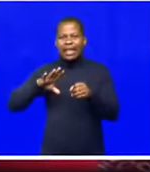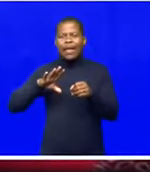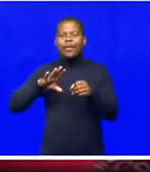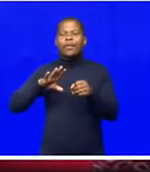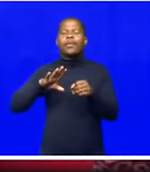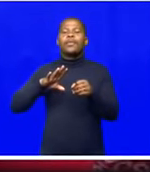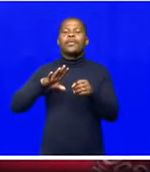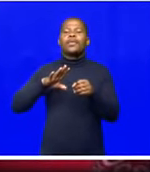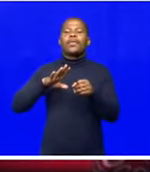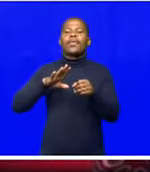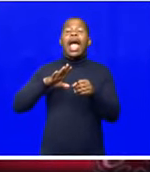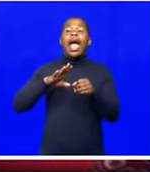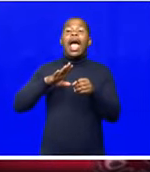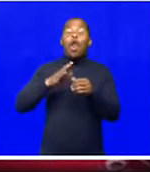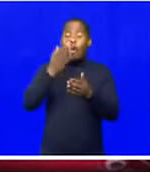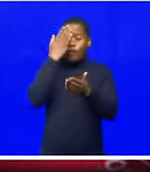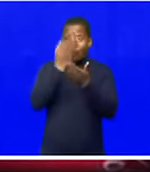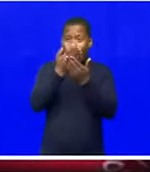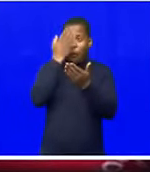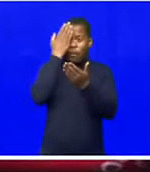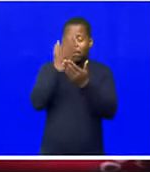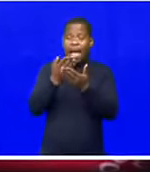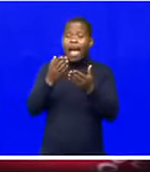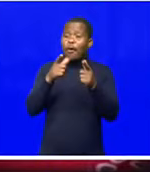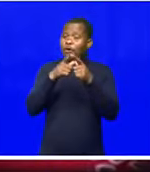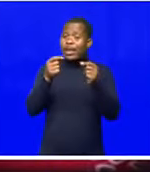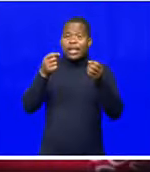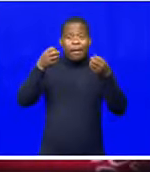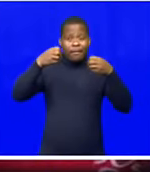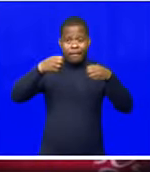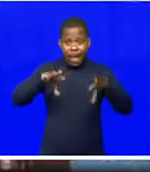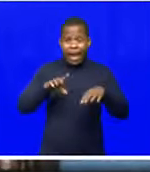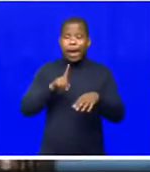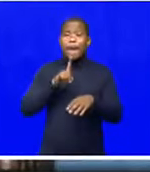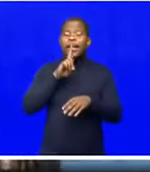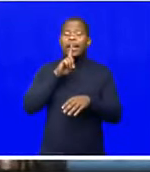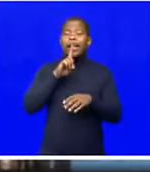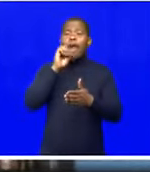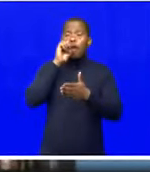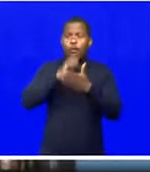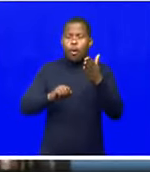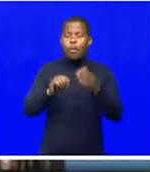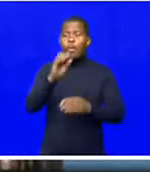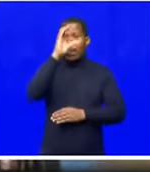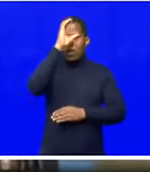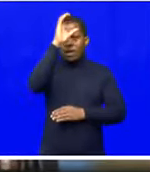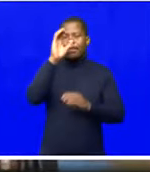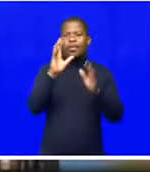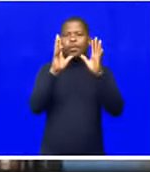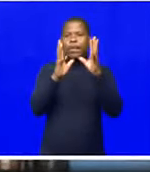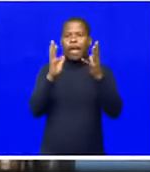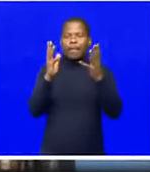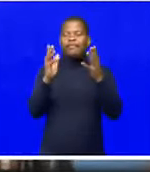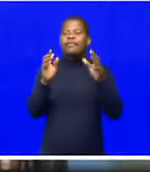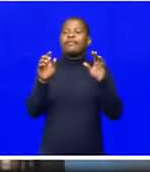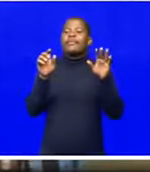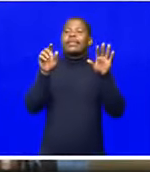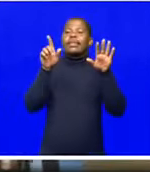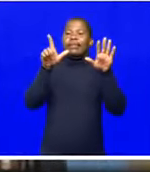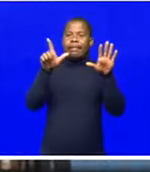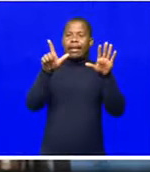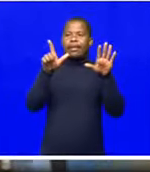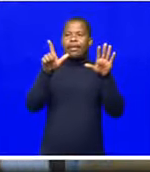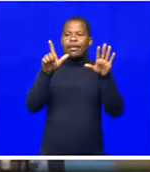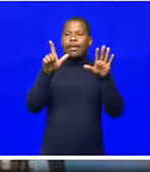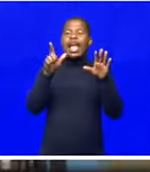ngendlela. Bacishe bafaka yonke lemiphakathi. Imiphakathi yalakithi in 7 bonke